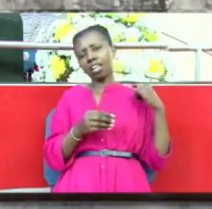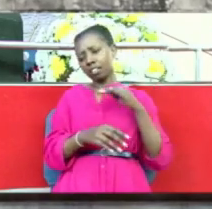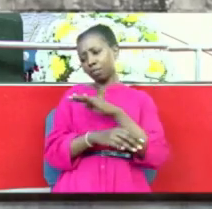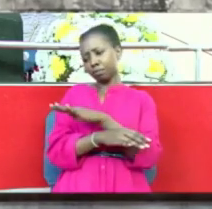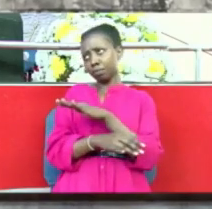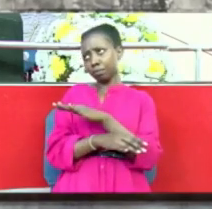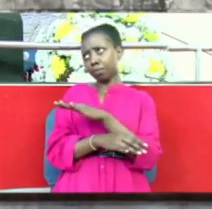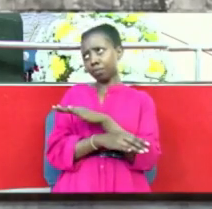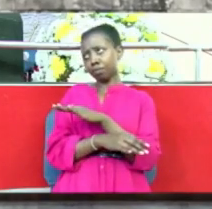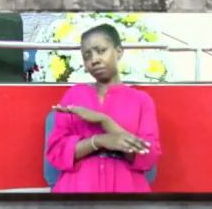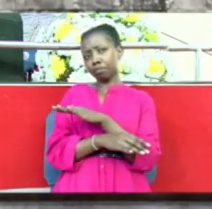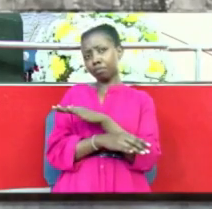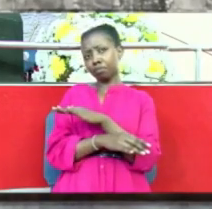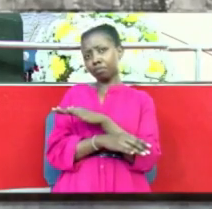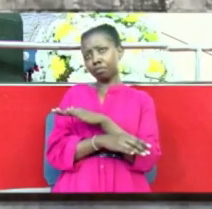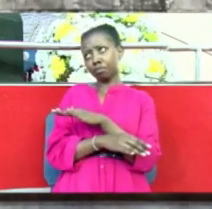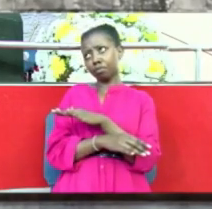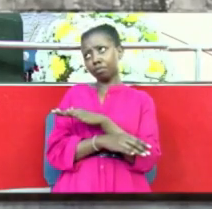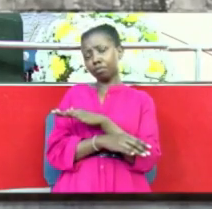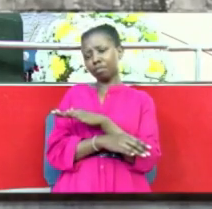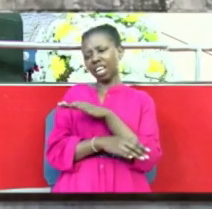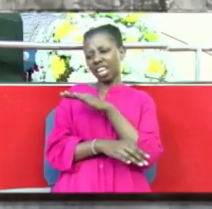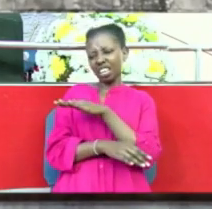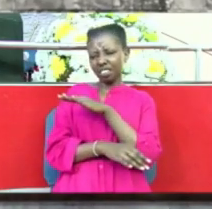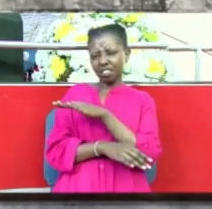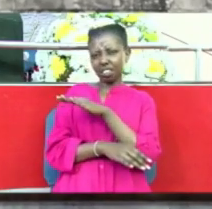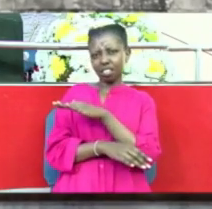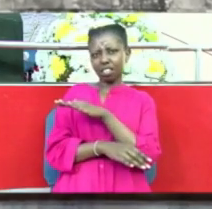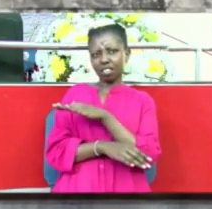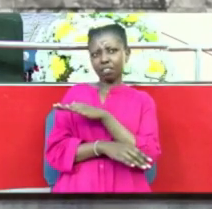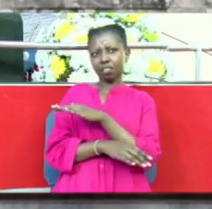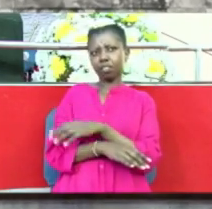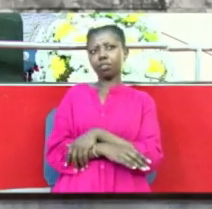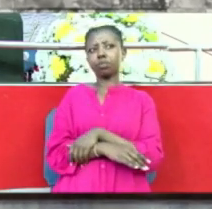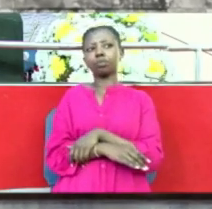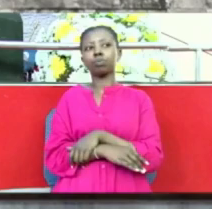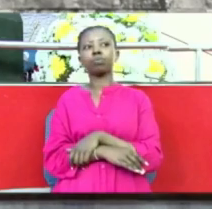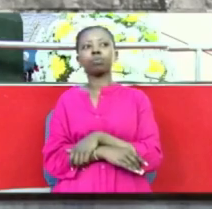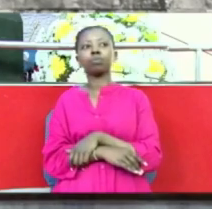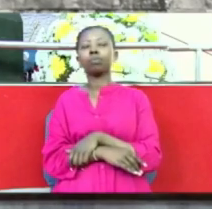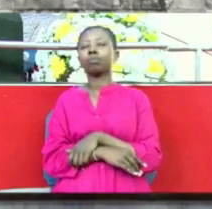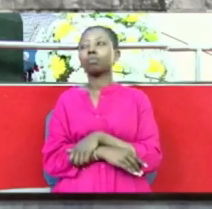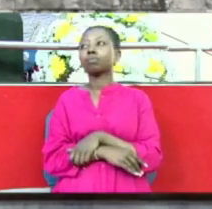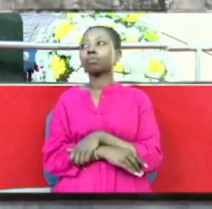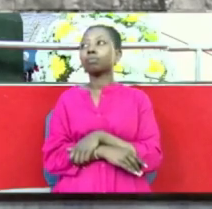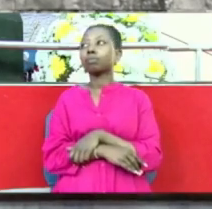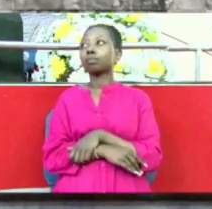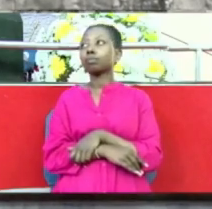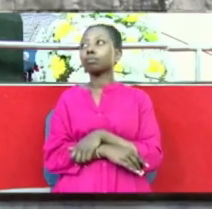Unajua illustrations zingine zinatakwa na bwana jioni tu wakati umeenda kulala jioni tu.